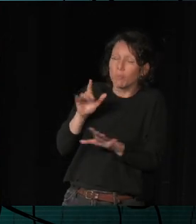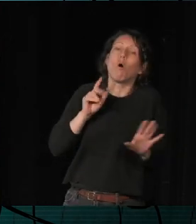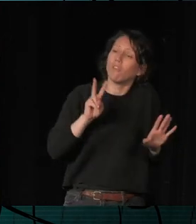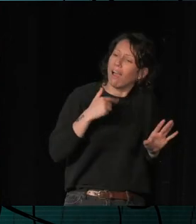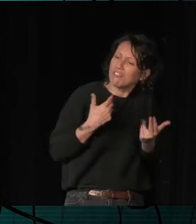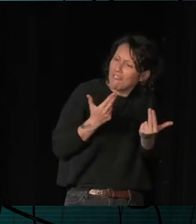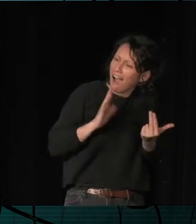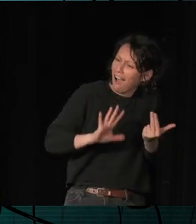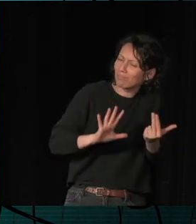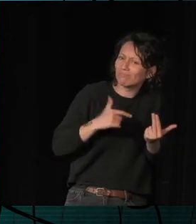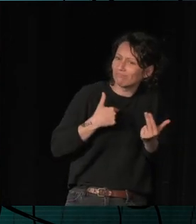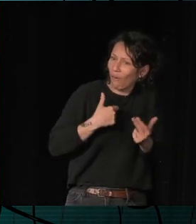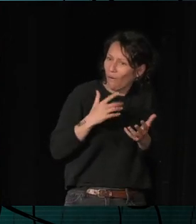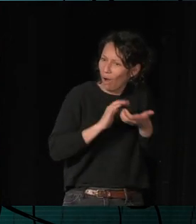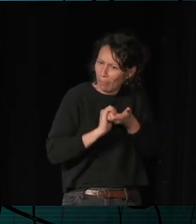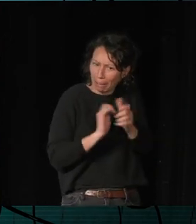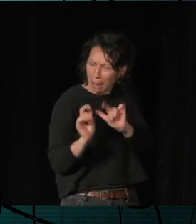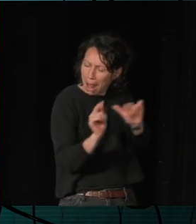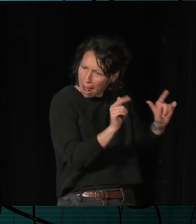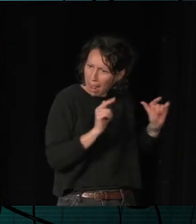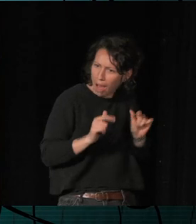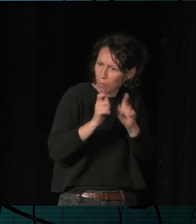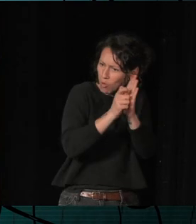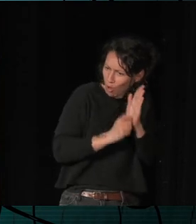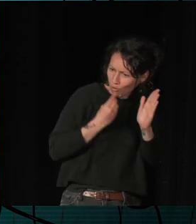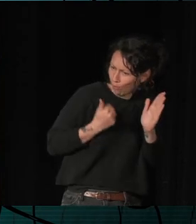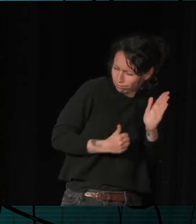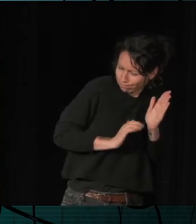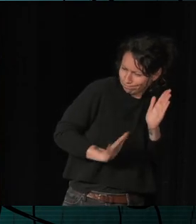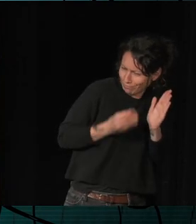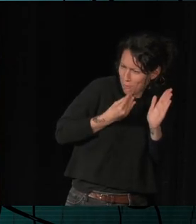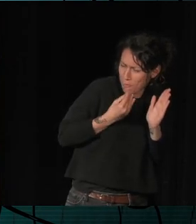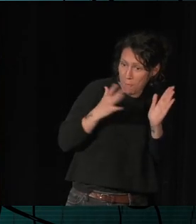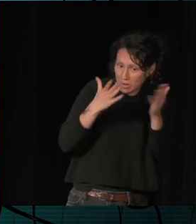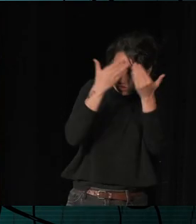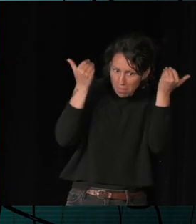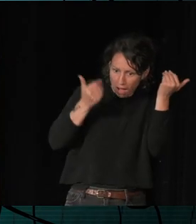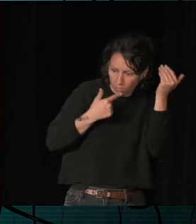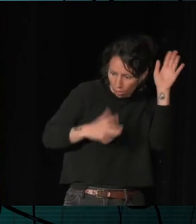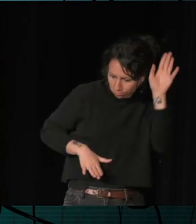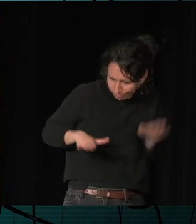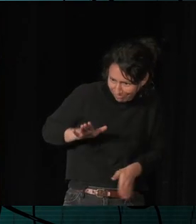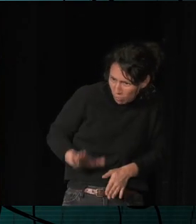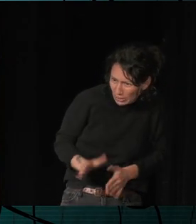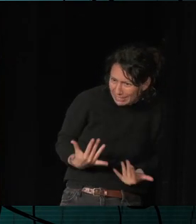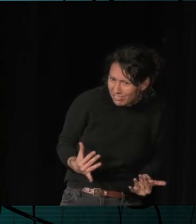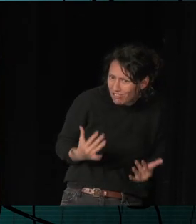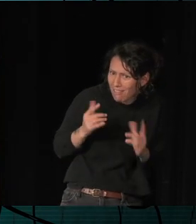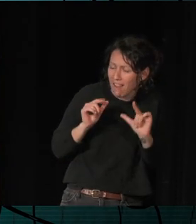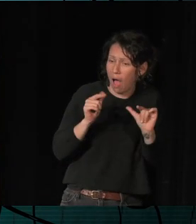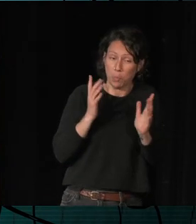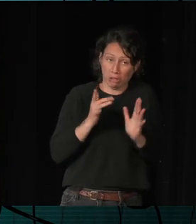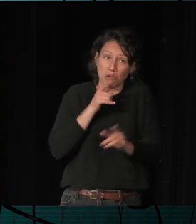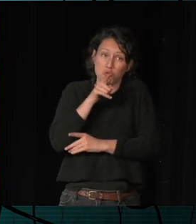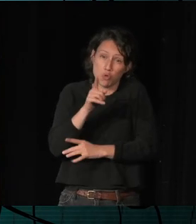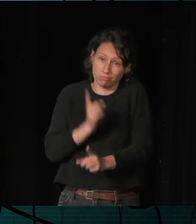des camarades de classe, des amis et tout. Je ne sais pas. Vraiment, c'est un truc... peut-être qu'un jour je fasse une psychanalyse pour